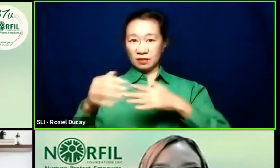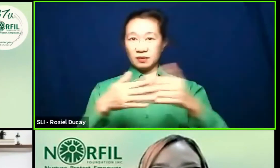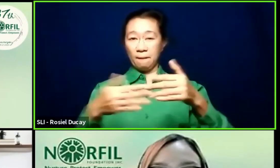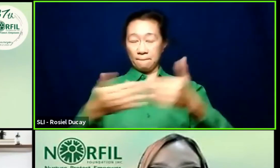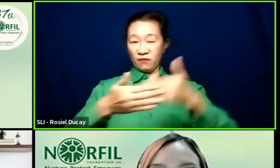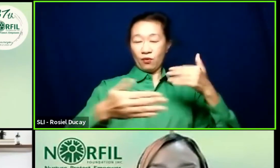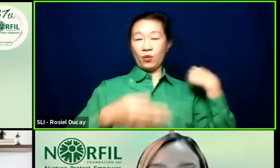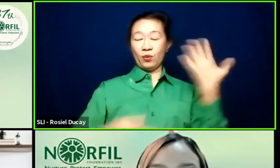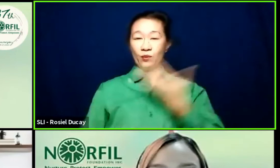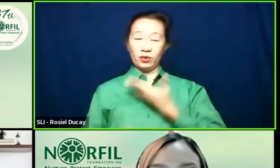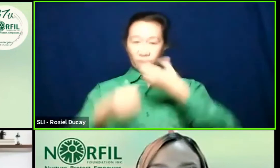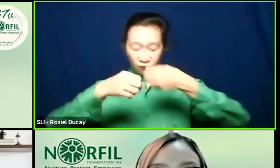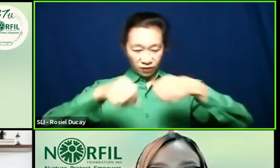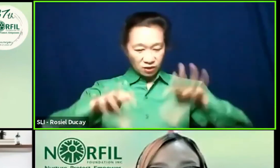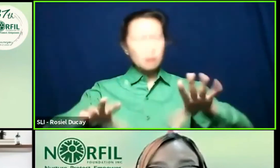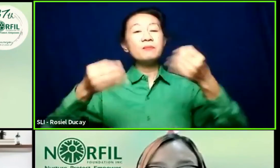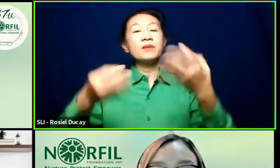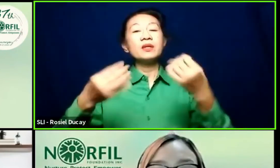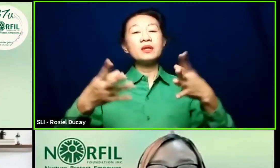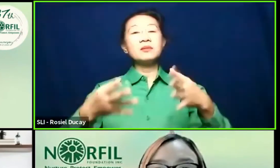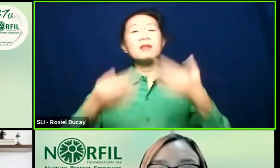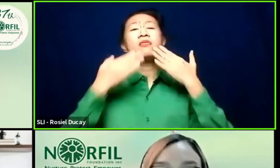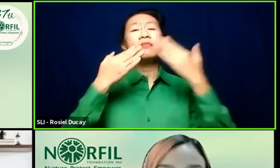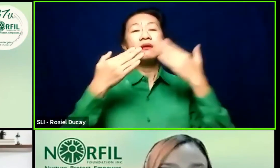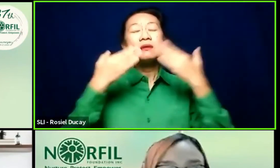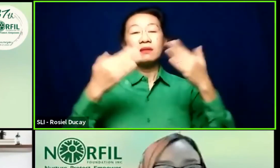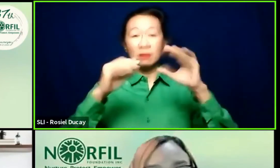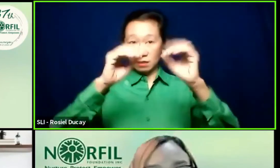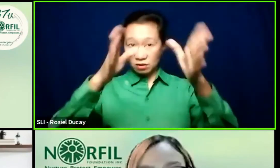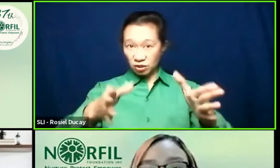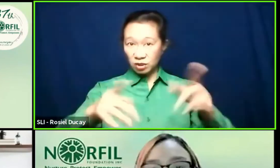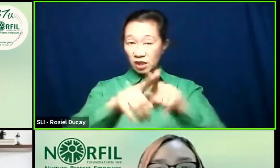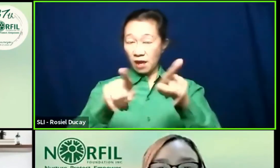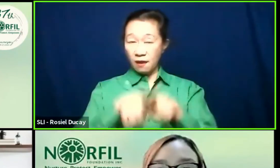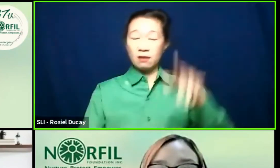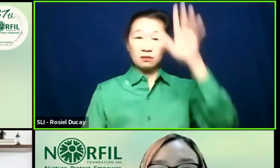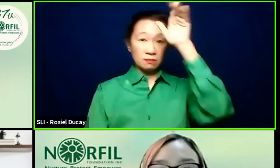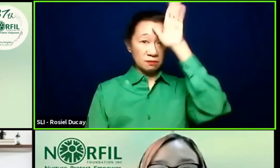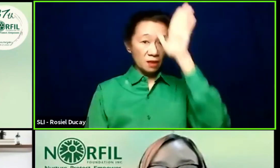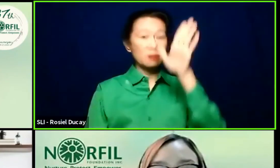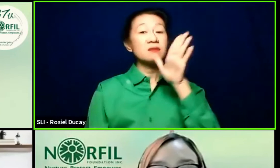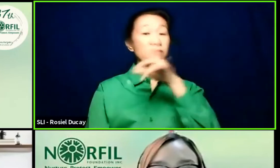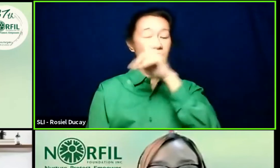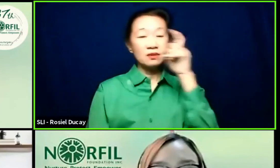po tayo matapos, madami pong nagpapasalamat na teachers and parents dahil very relevant daw po